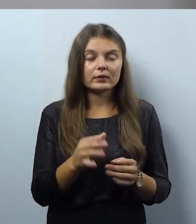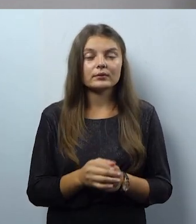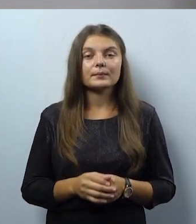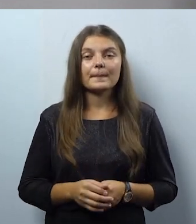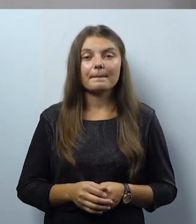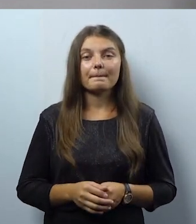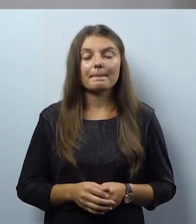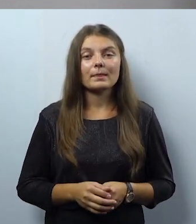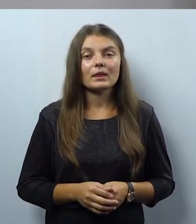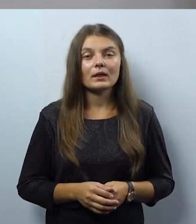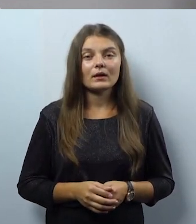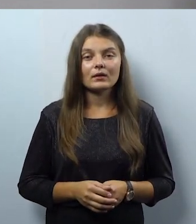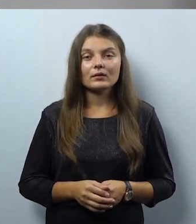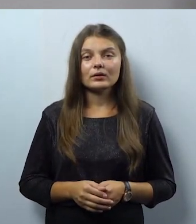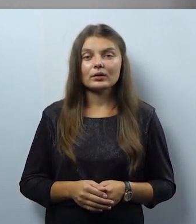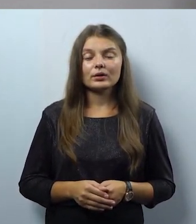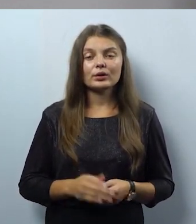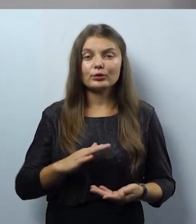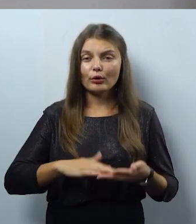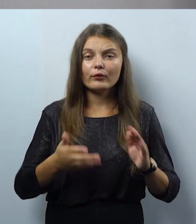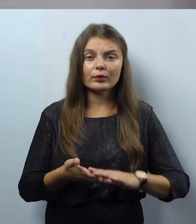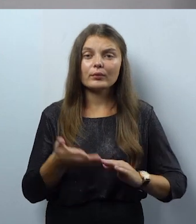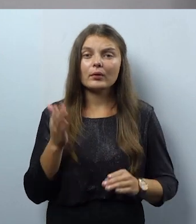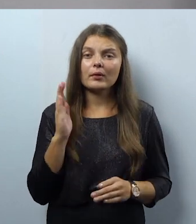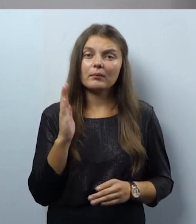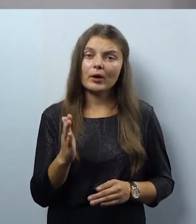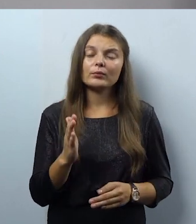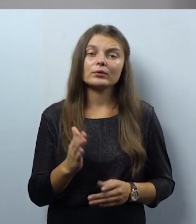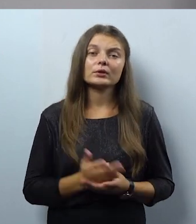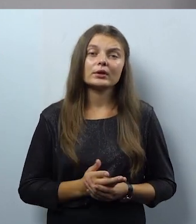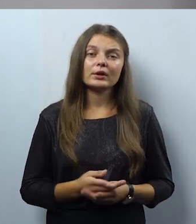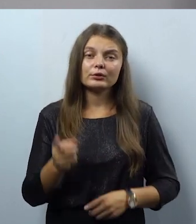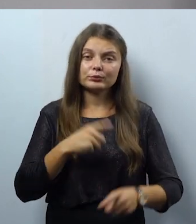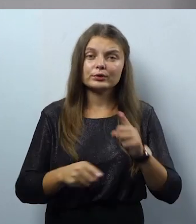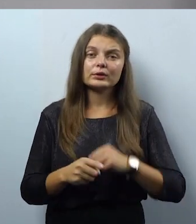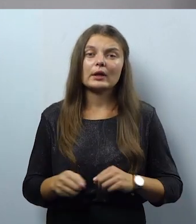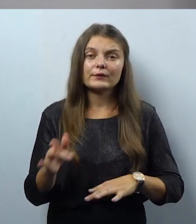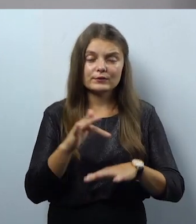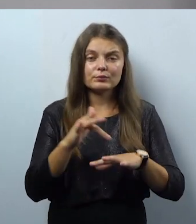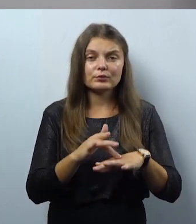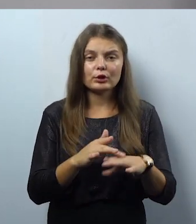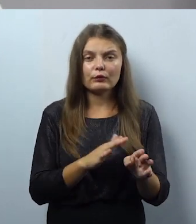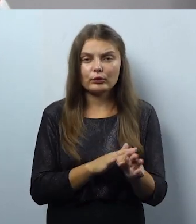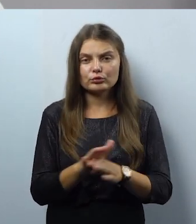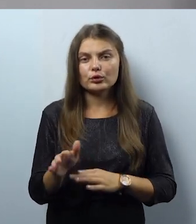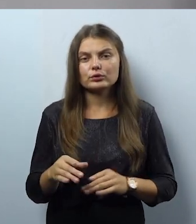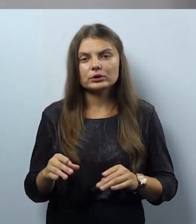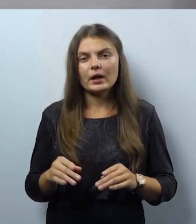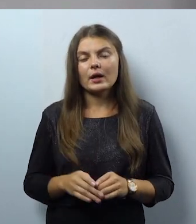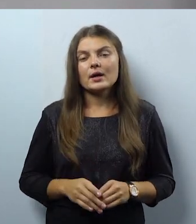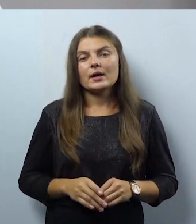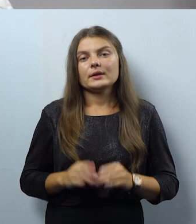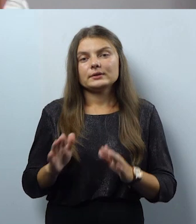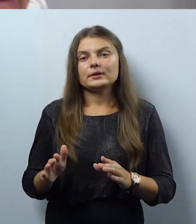коли ми мали вже заключити договір, вони повернулись в місто Бурштин і використовували суто на цей проєкт.